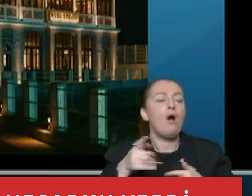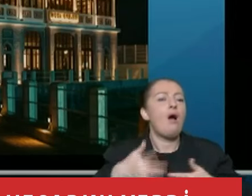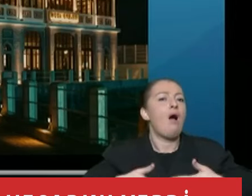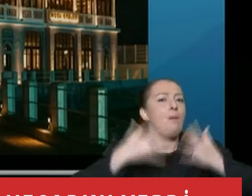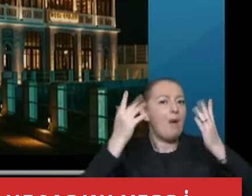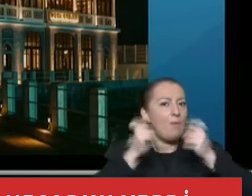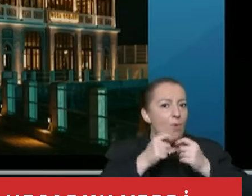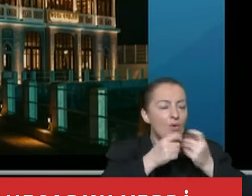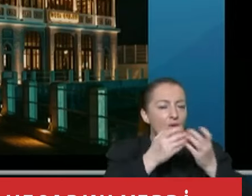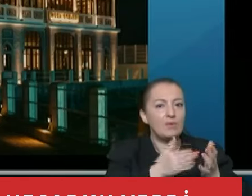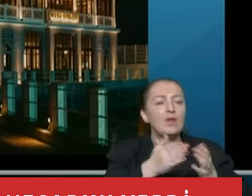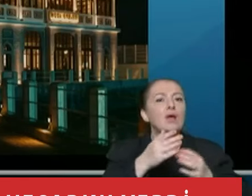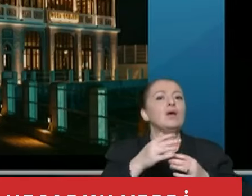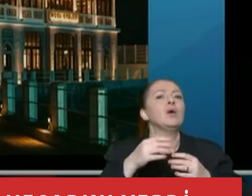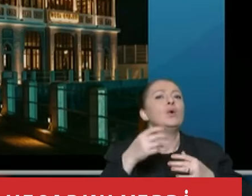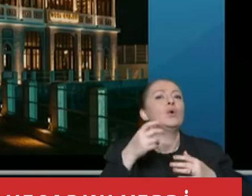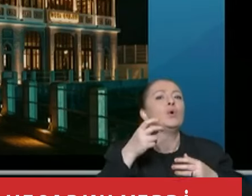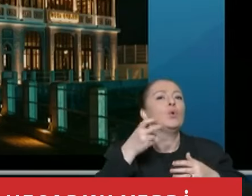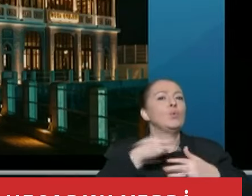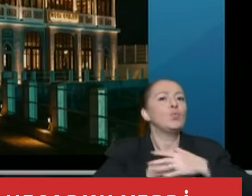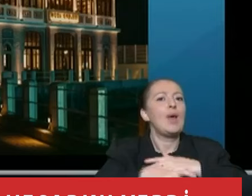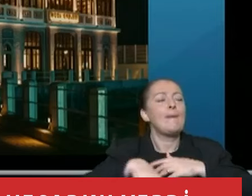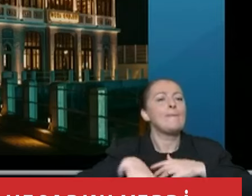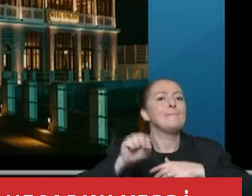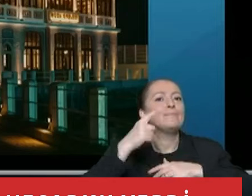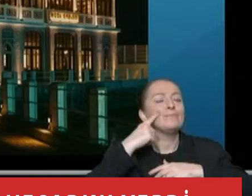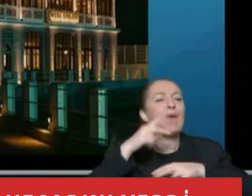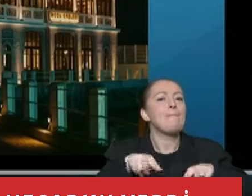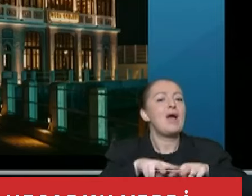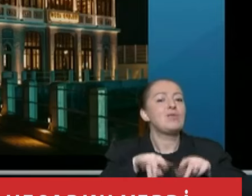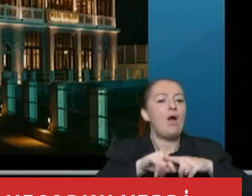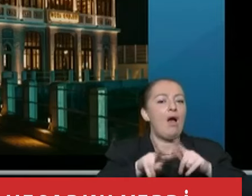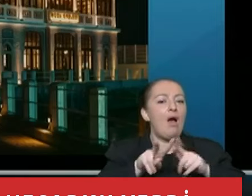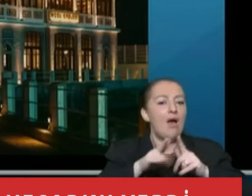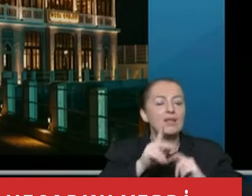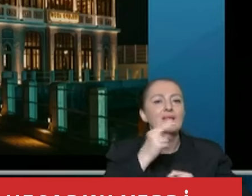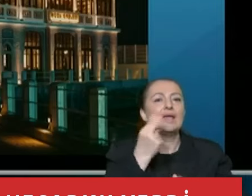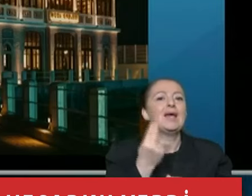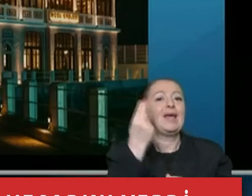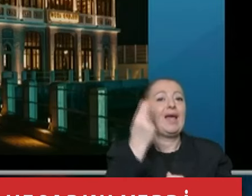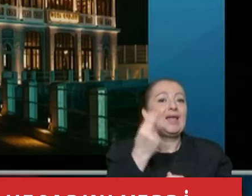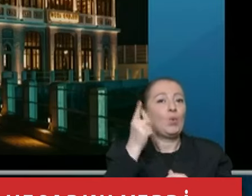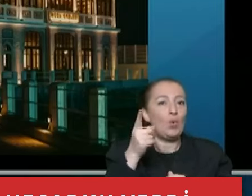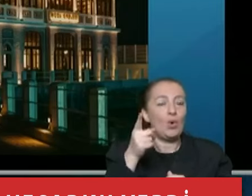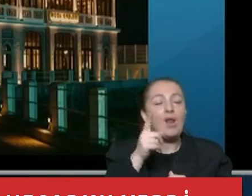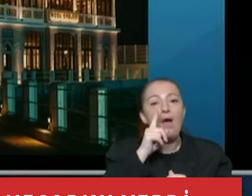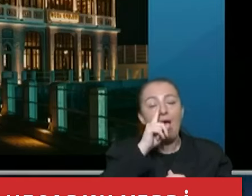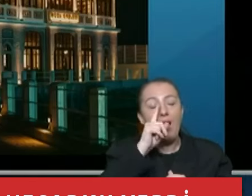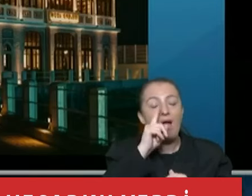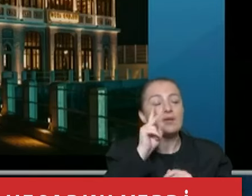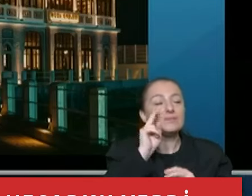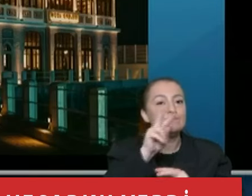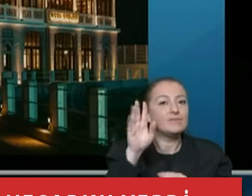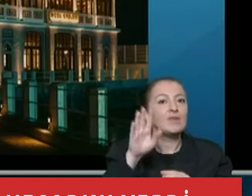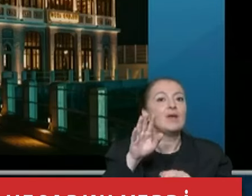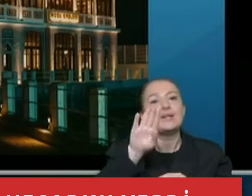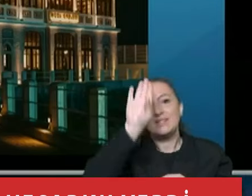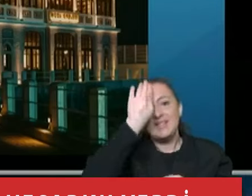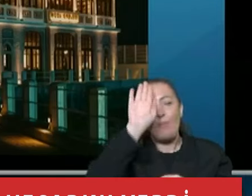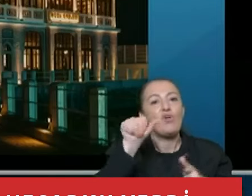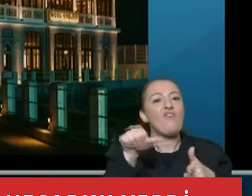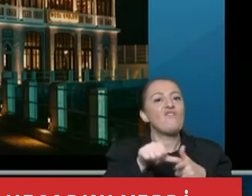meydanının en önemli yapılarından biri olan Metro Hanı 150 yıllık yed kule gazhanesi Art İstanbul fesh haneyi